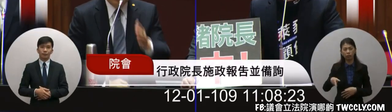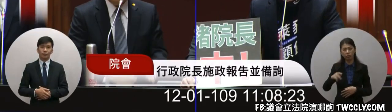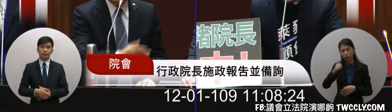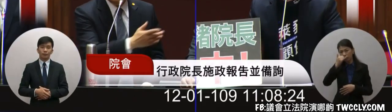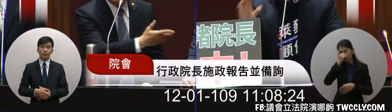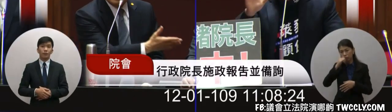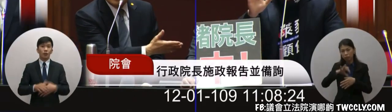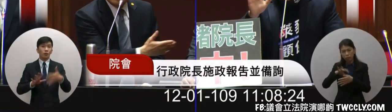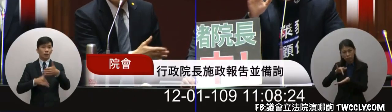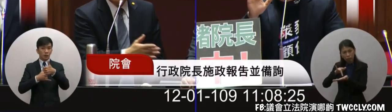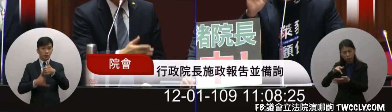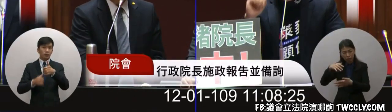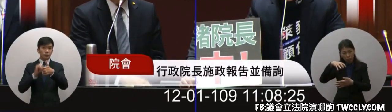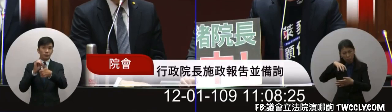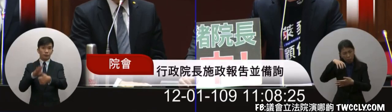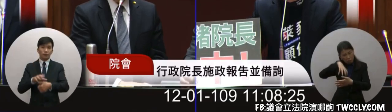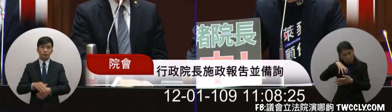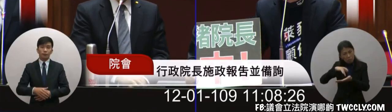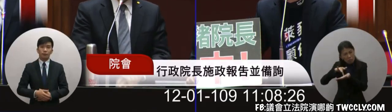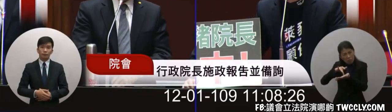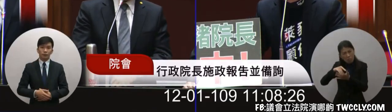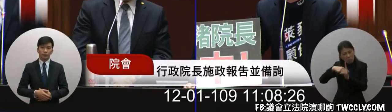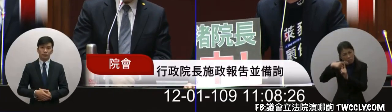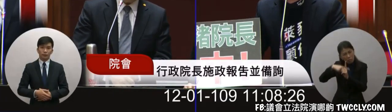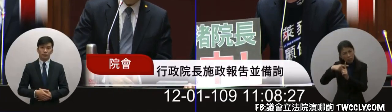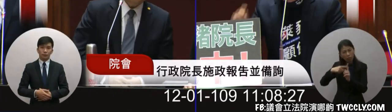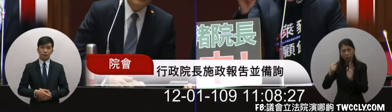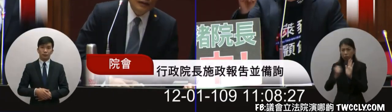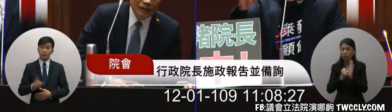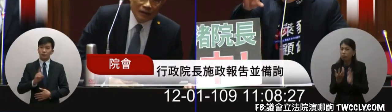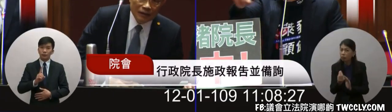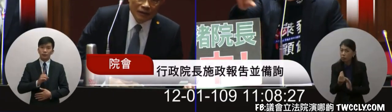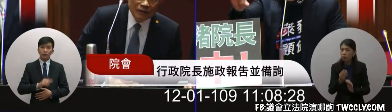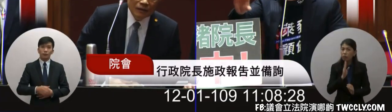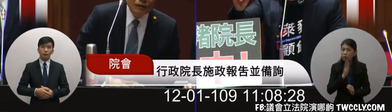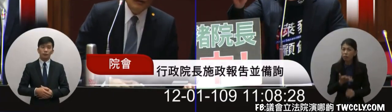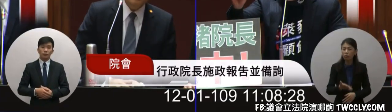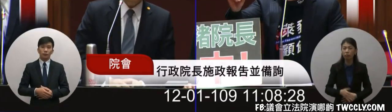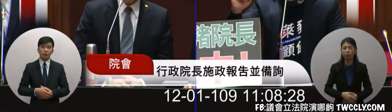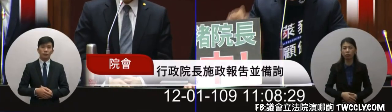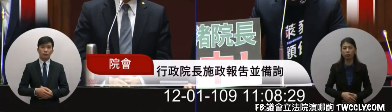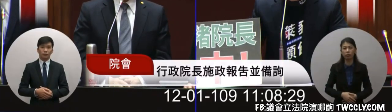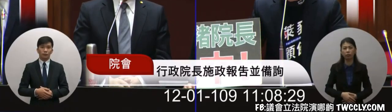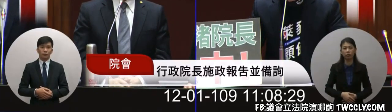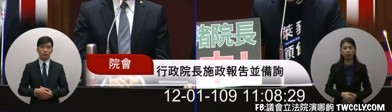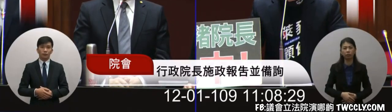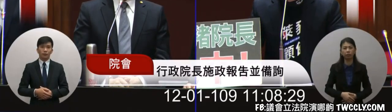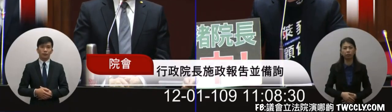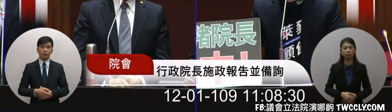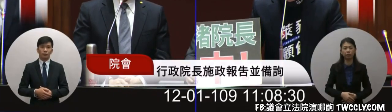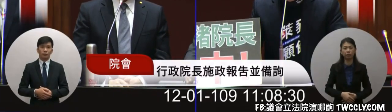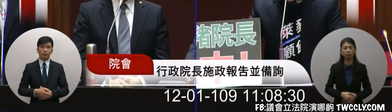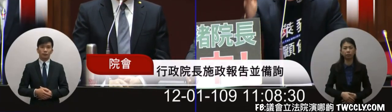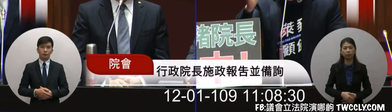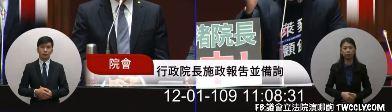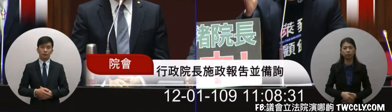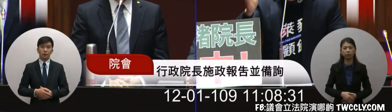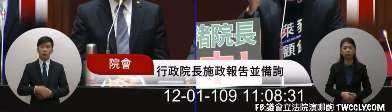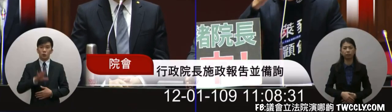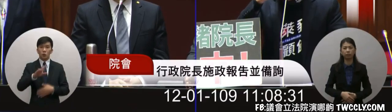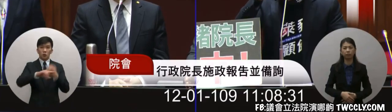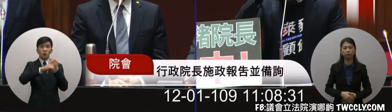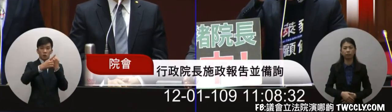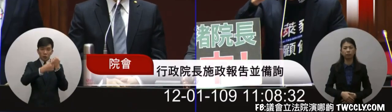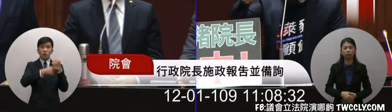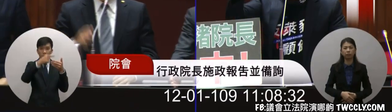对？我们现在是不标莱克多巴胺的含量啊，我们不标肉品，不标莱克多巴胺嘛，对不对？ 不用法律来